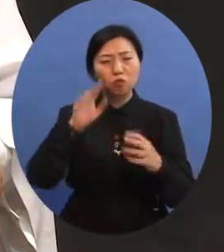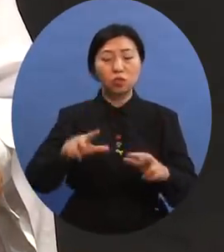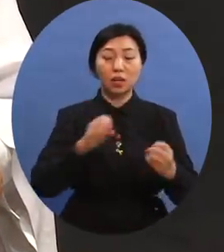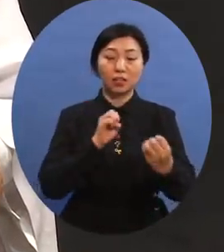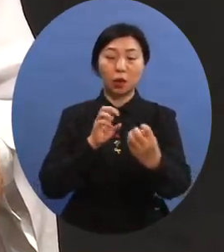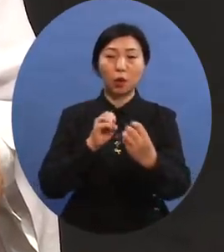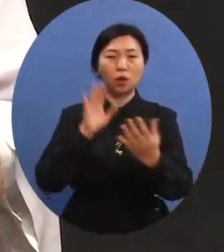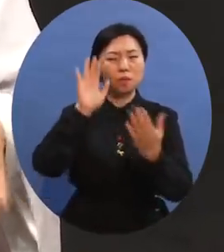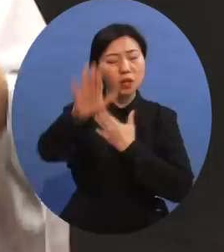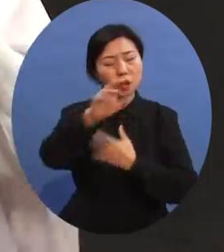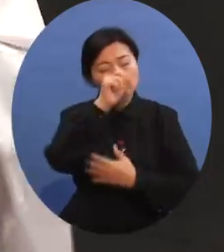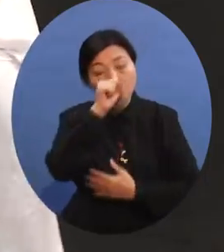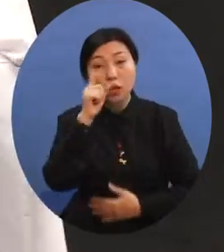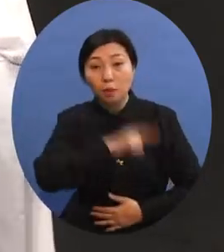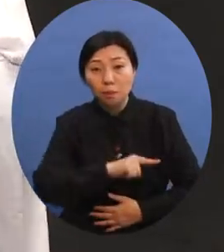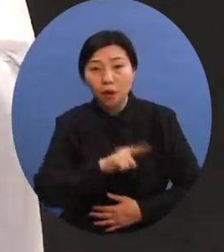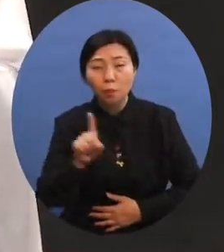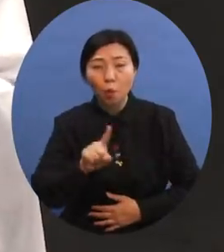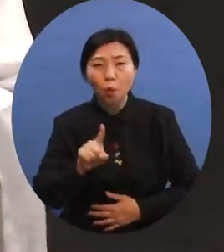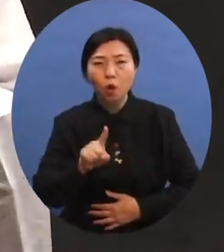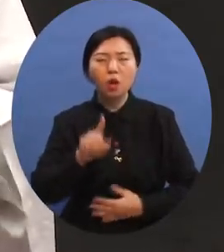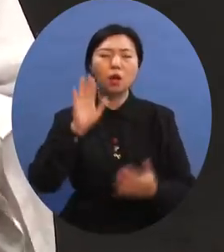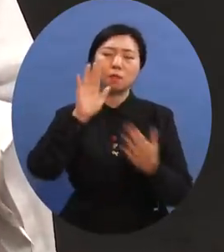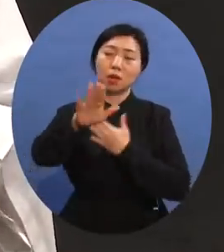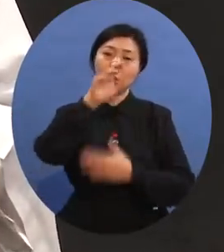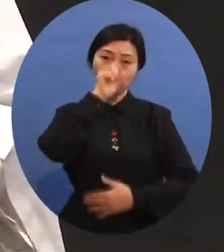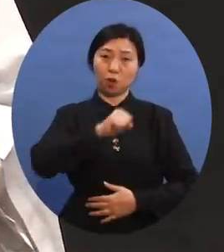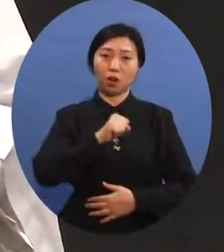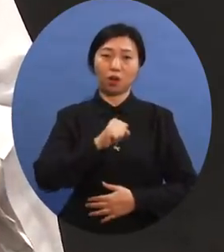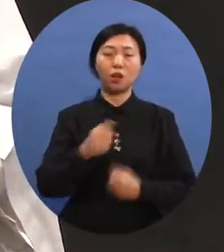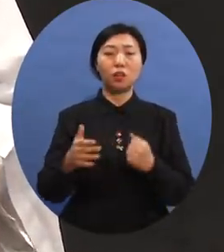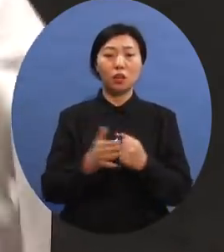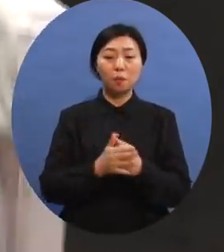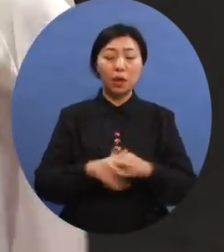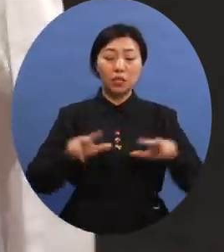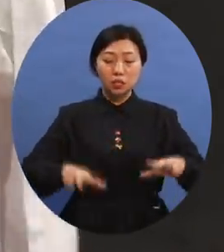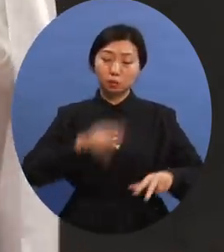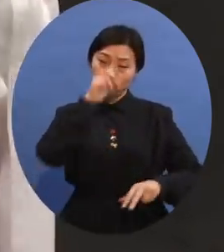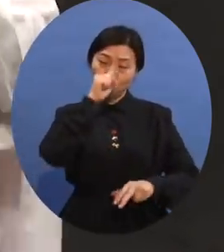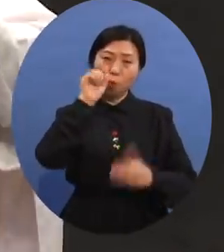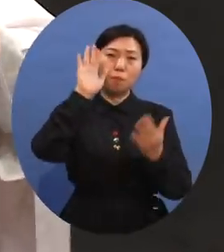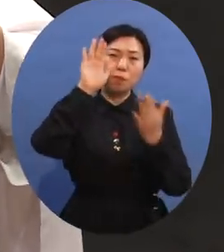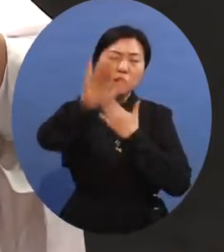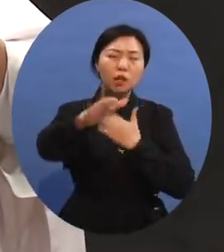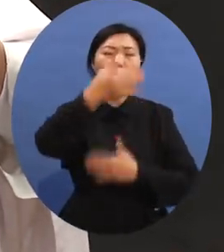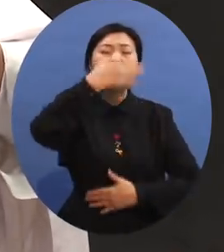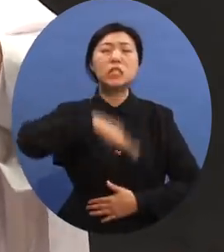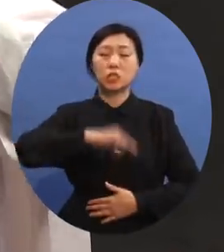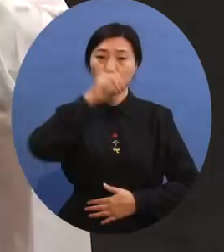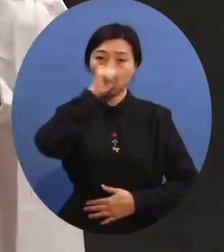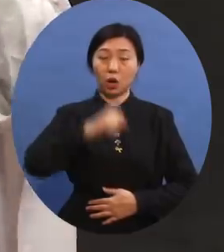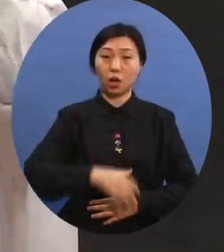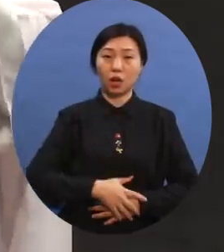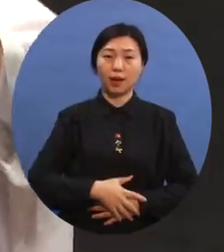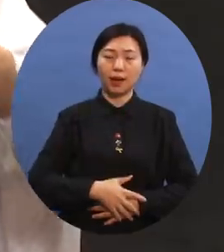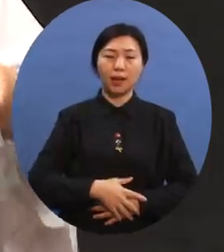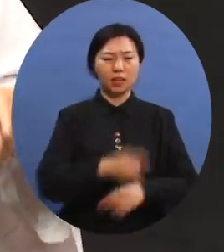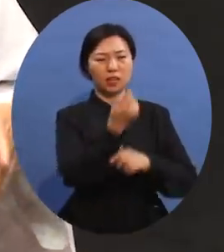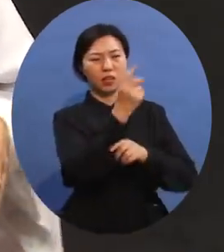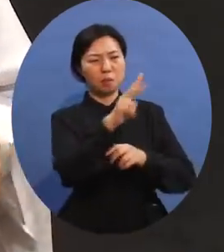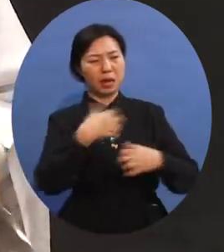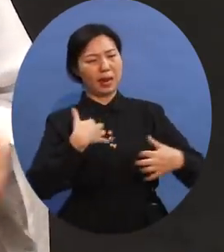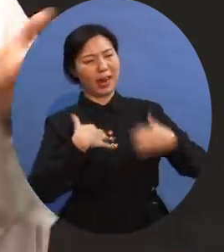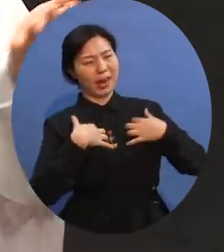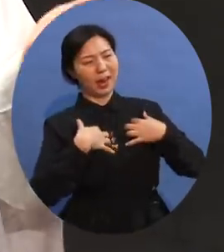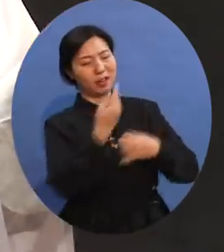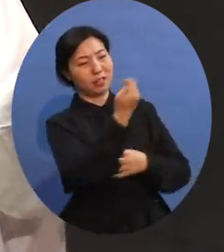것과. 그래서 현재도 좋고 미래에 유익해야 돼요. 근데 코미디언 같은 거 들어보면 그 시간에는